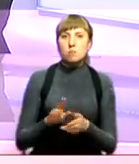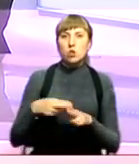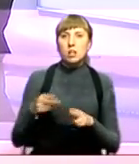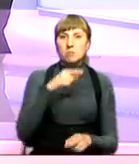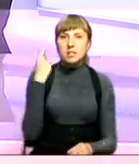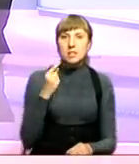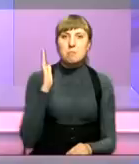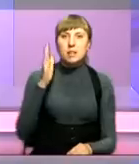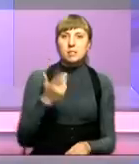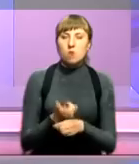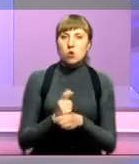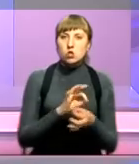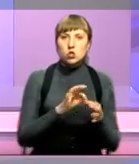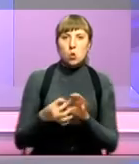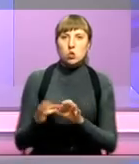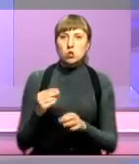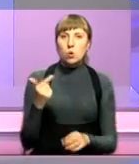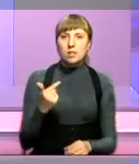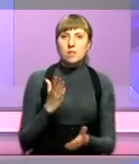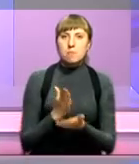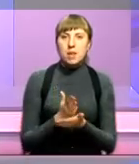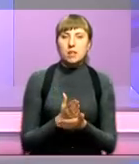Поэтому прогнозировать очень сложно, но гривна имеет